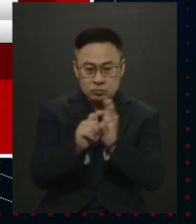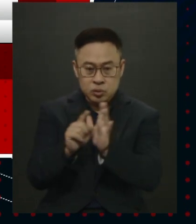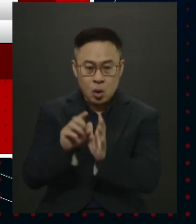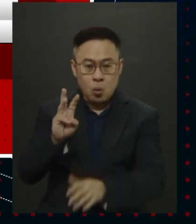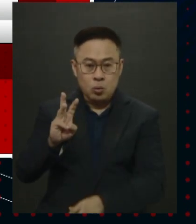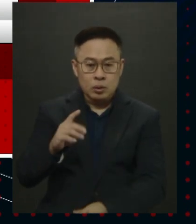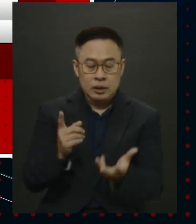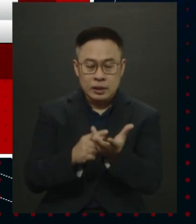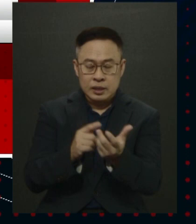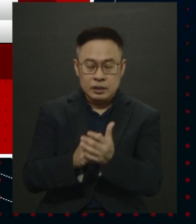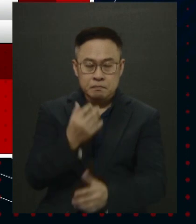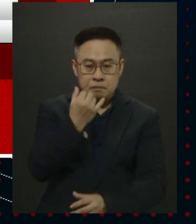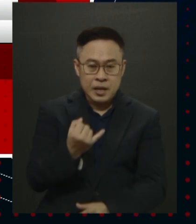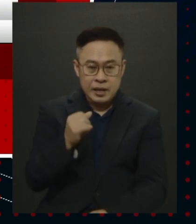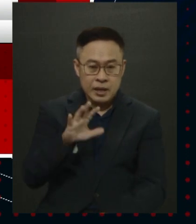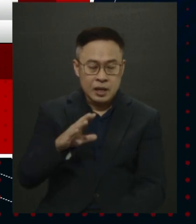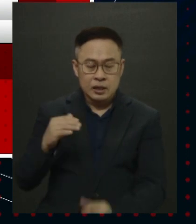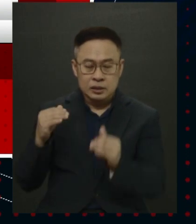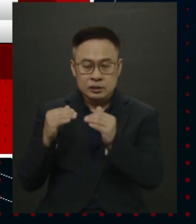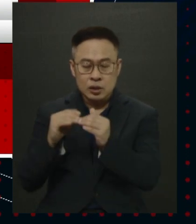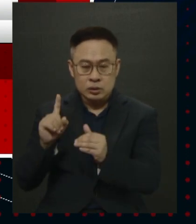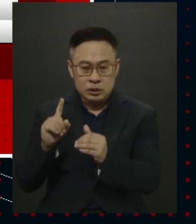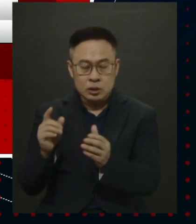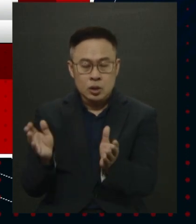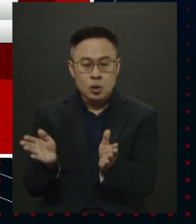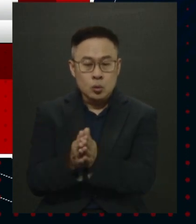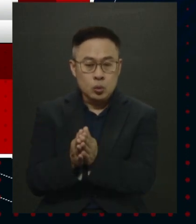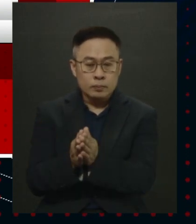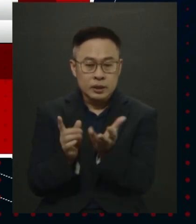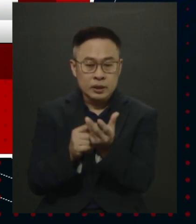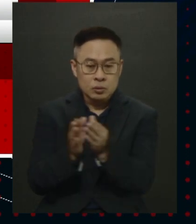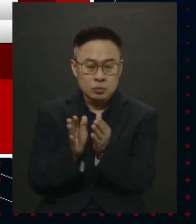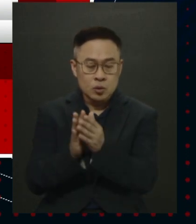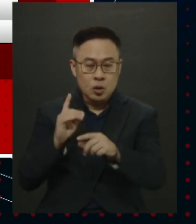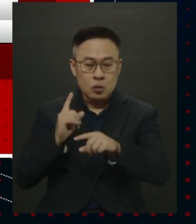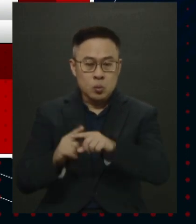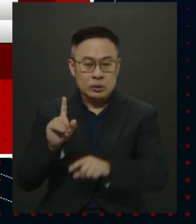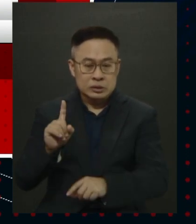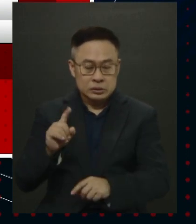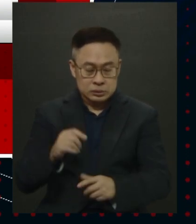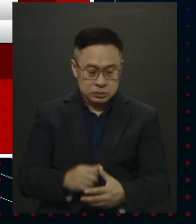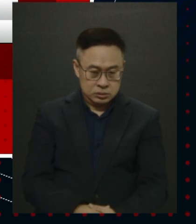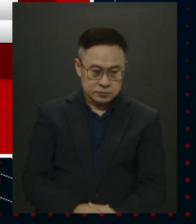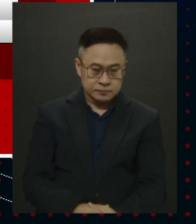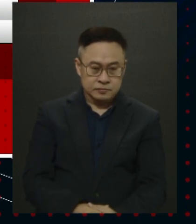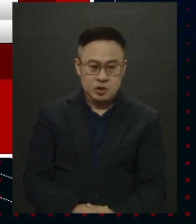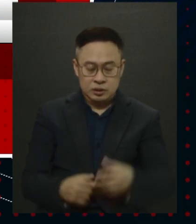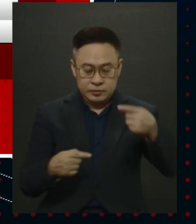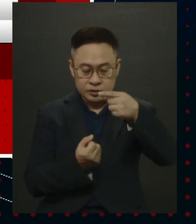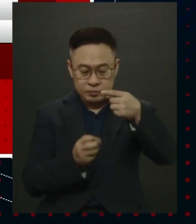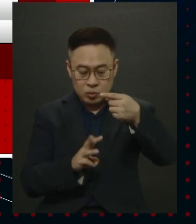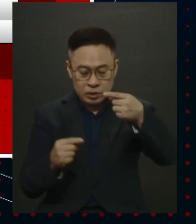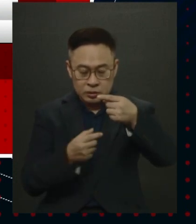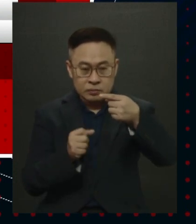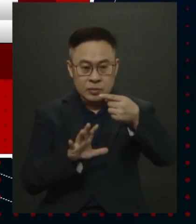สามารถเก็บ 3แต้มได้นะฮะจากการแข่งขันไป 6นัดเนี่ยเสมอ 1และแพ้ไปถึง 5เกมนะครับแล้วก็ไล่เรียงขึ้นมาก็จะมี